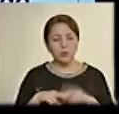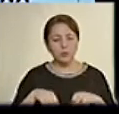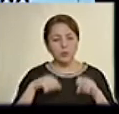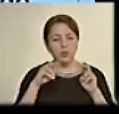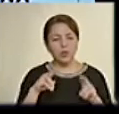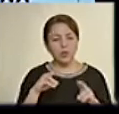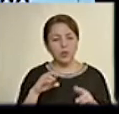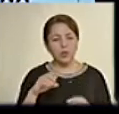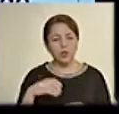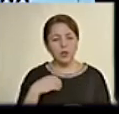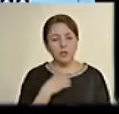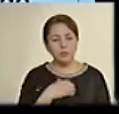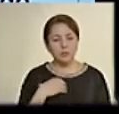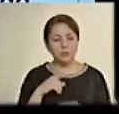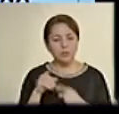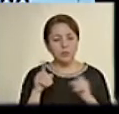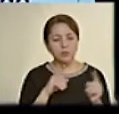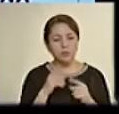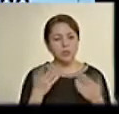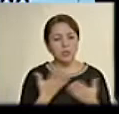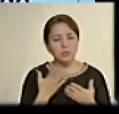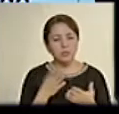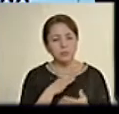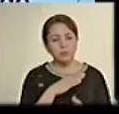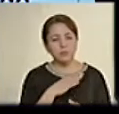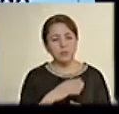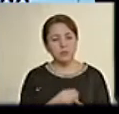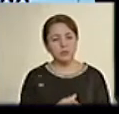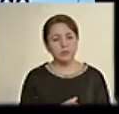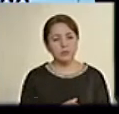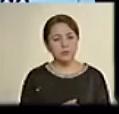asosiy tarmoqlar qaysi bo'lgan ekan?